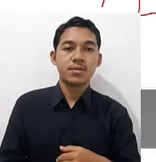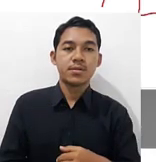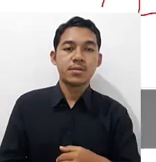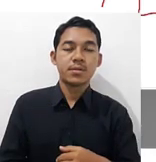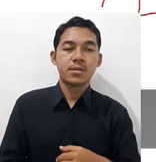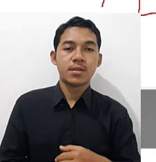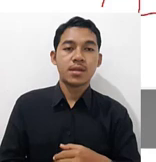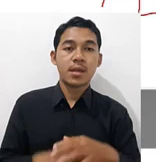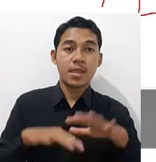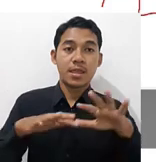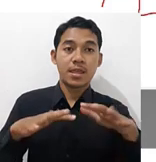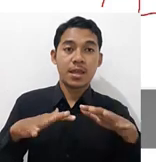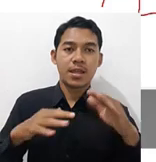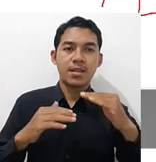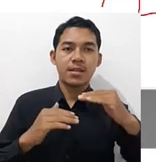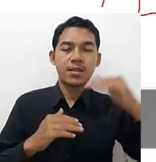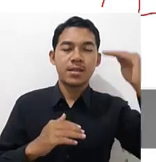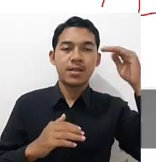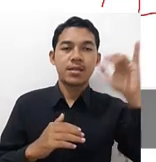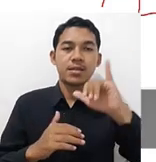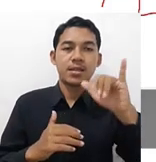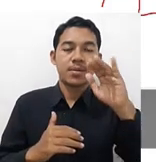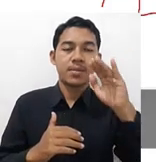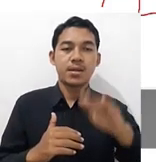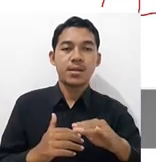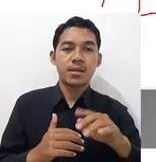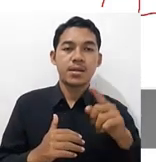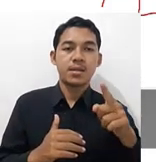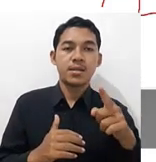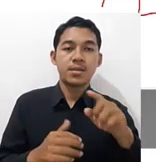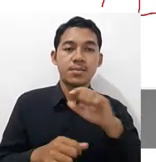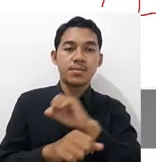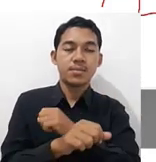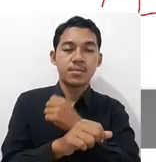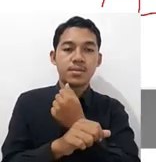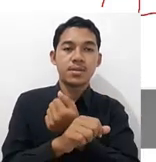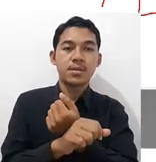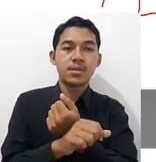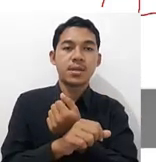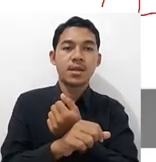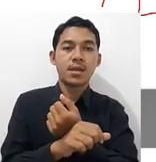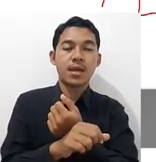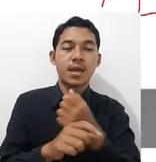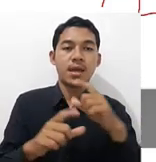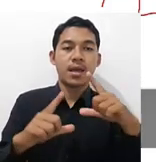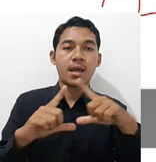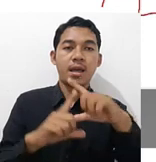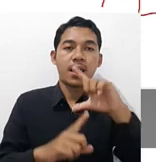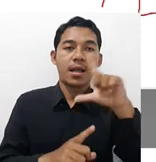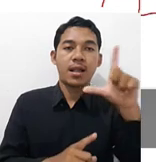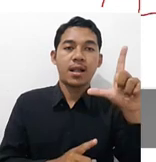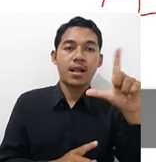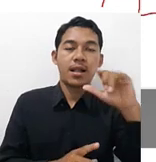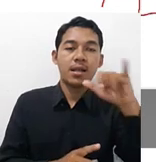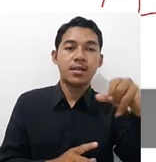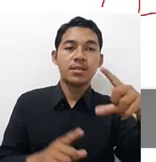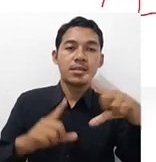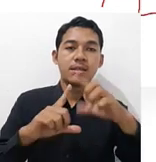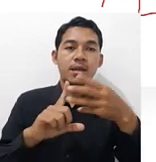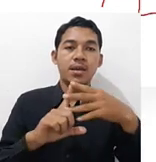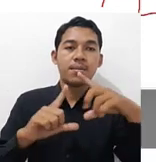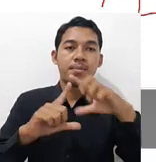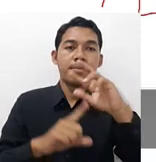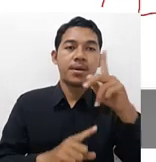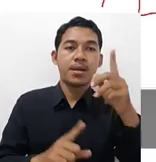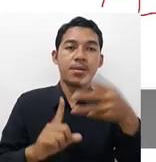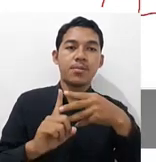tegangan tinggi dan tegangan rendah ini juga bisa menggunakan aljabar boolean, ya, logika aljabar boolean di sini.